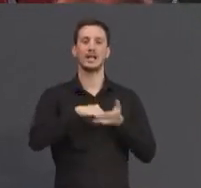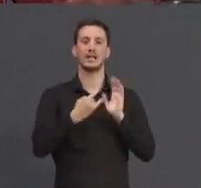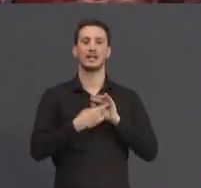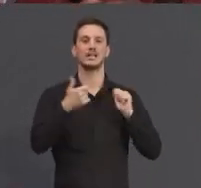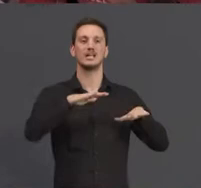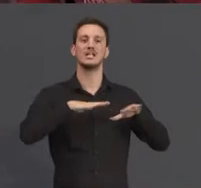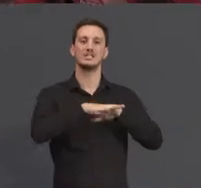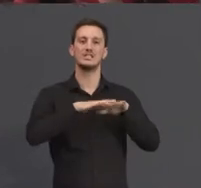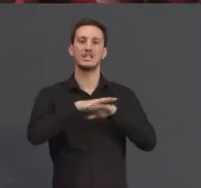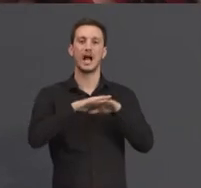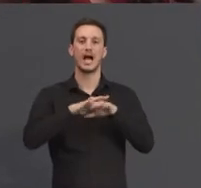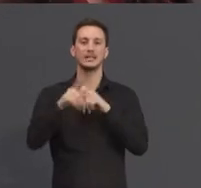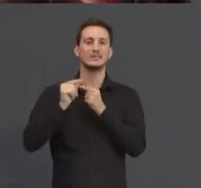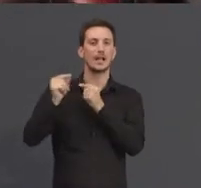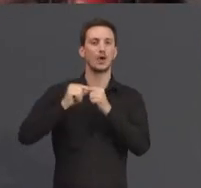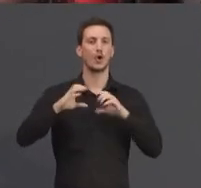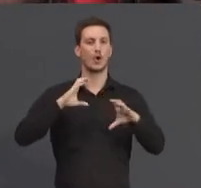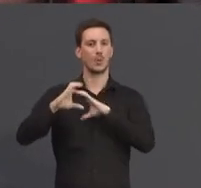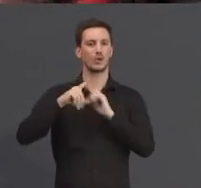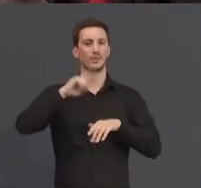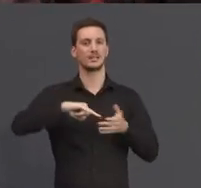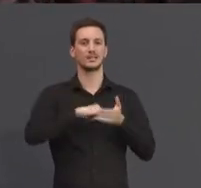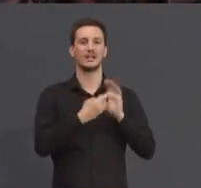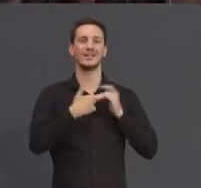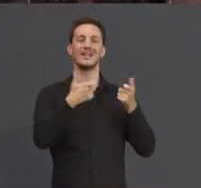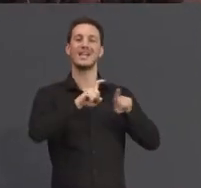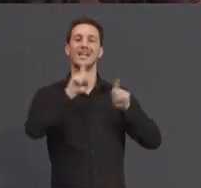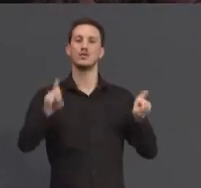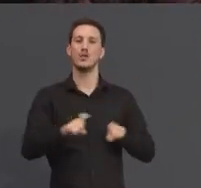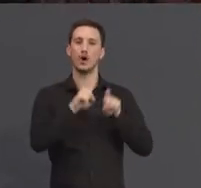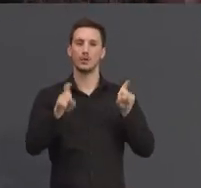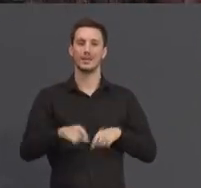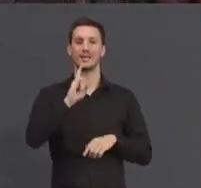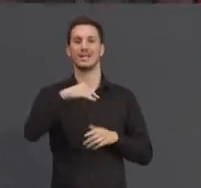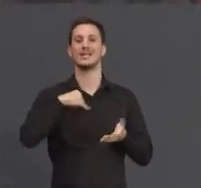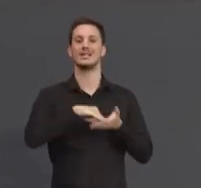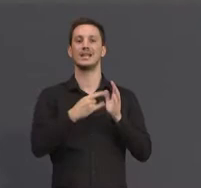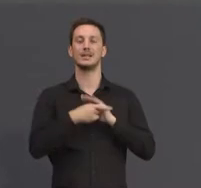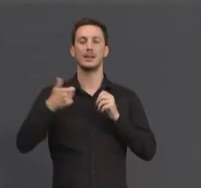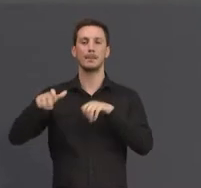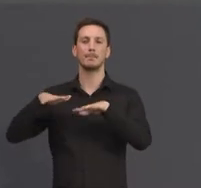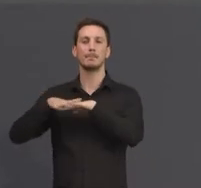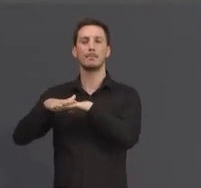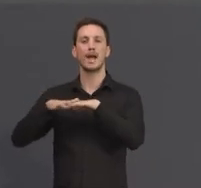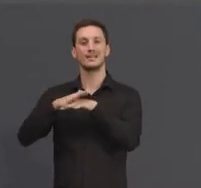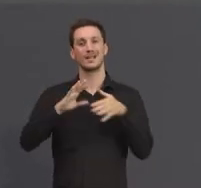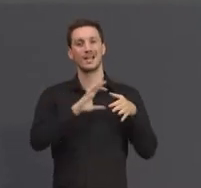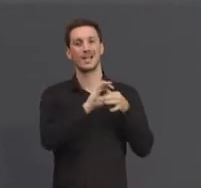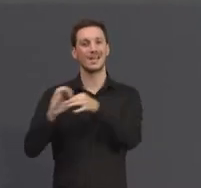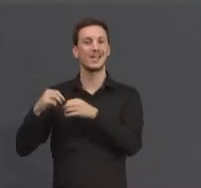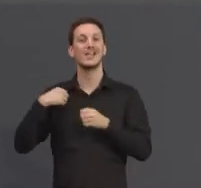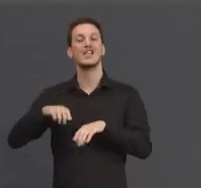de Xarxes de Telecomunicació, en Enginyeria en Informàtica, en Enginyeria en Matemàtica en Ciència